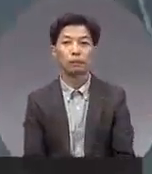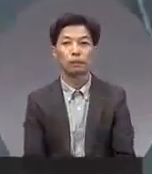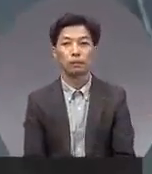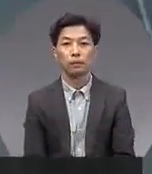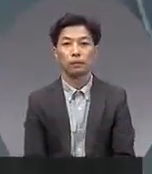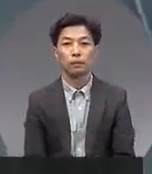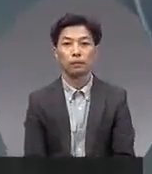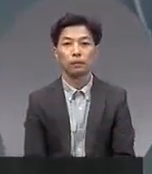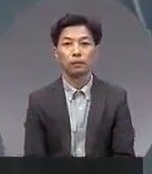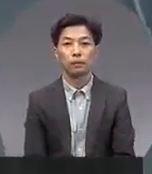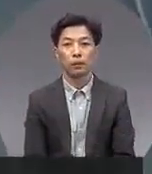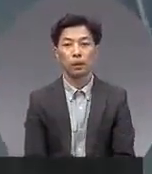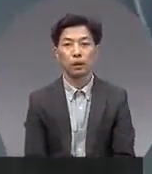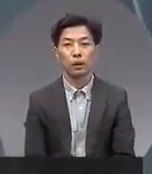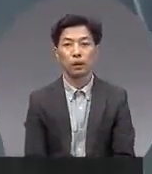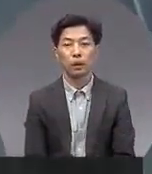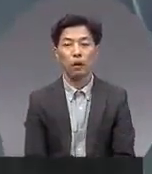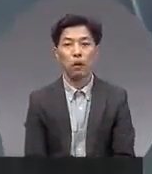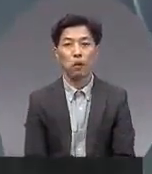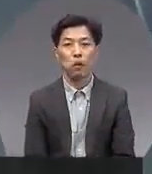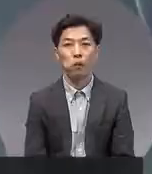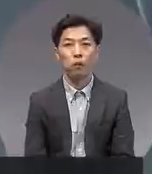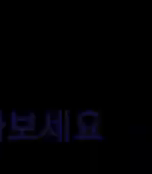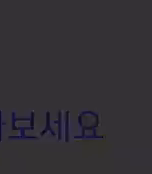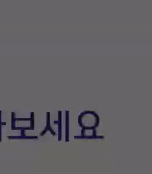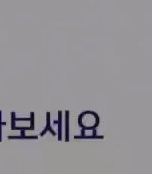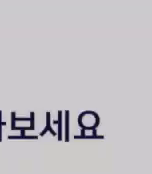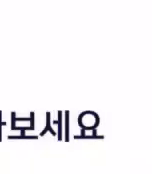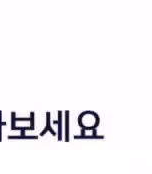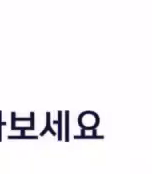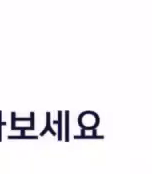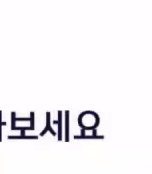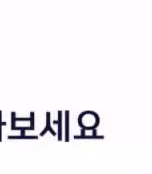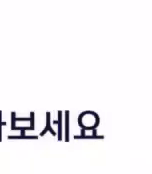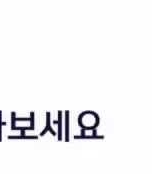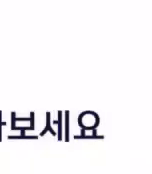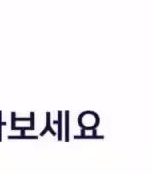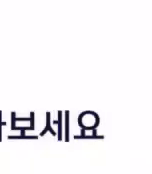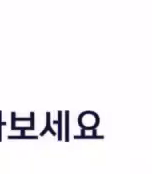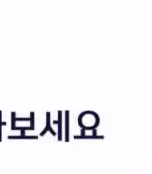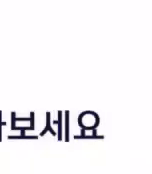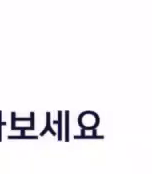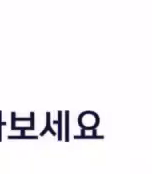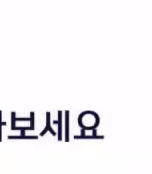표적이 되고 있습니다. MBC 뉴스 이채연입니다.